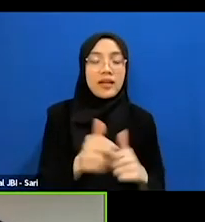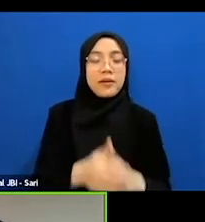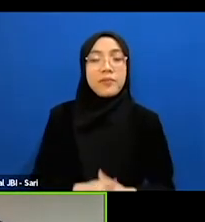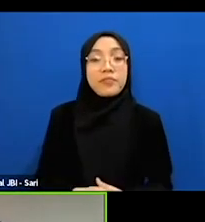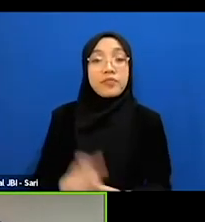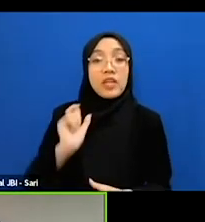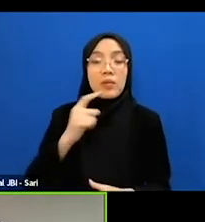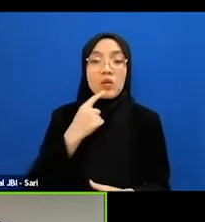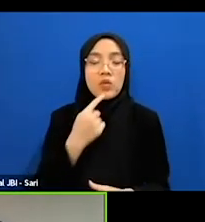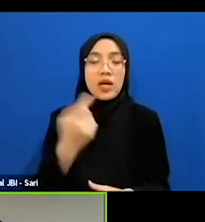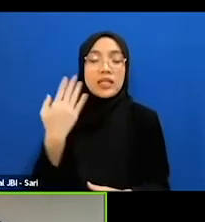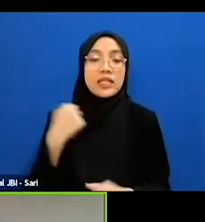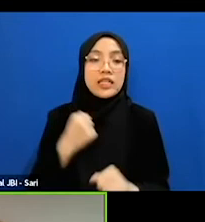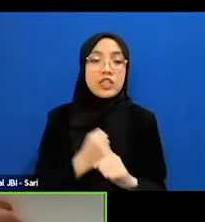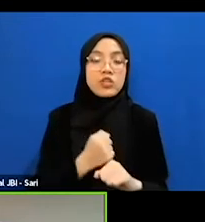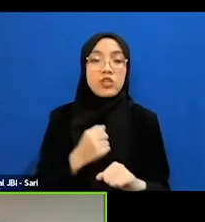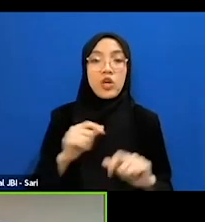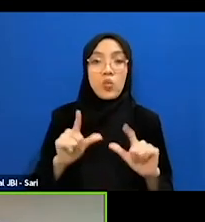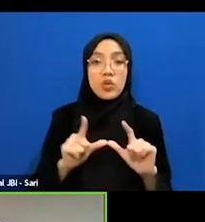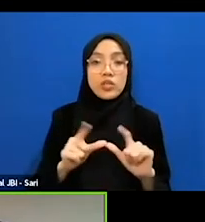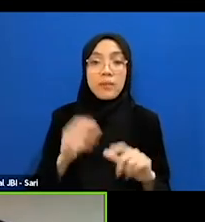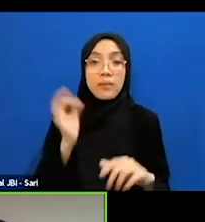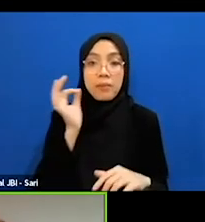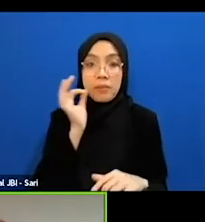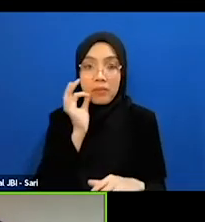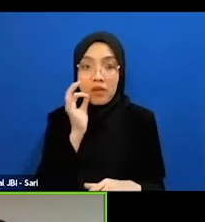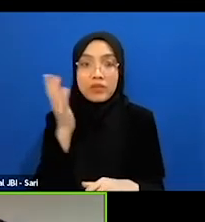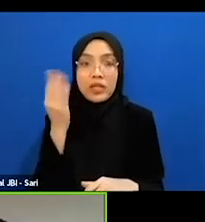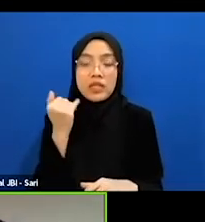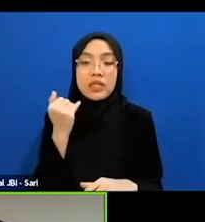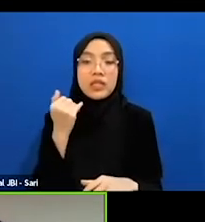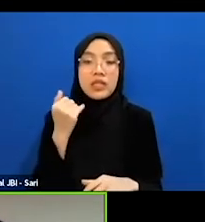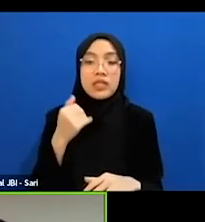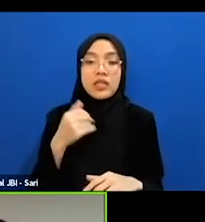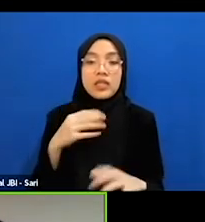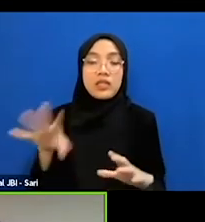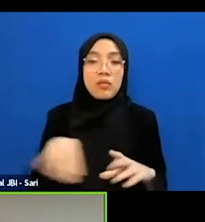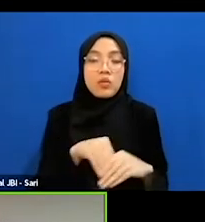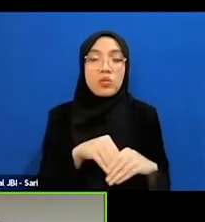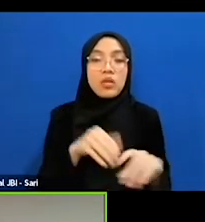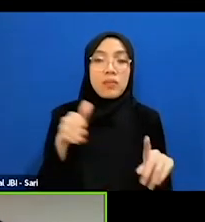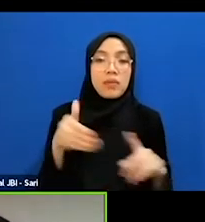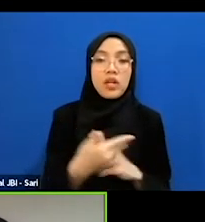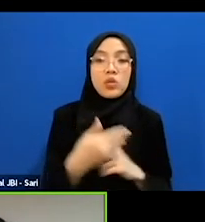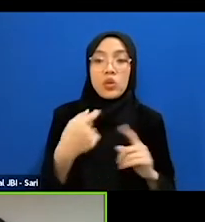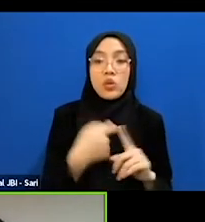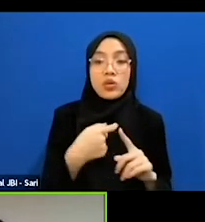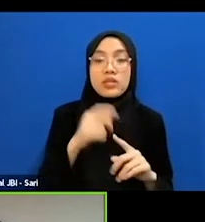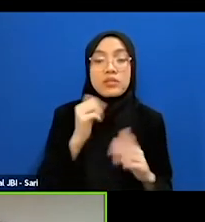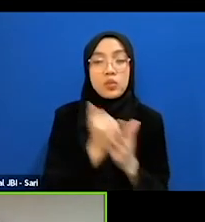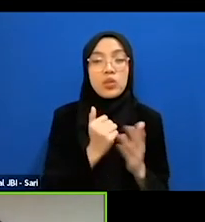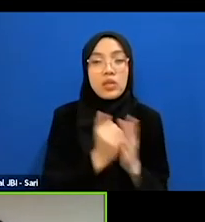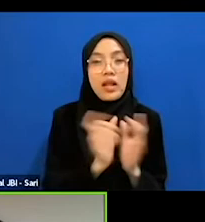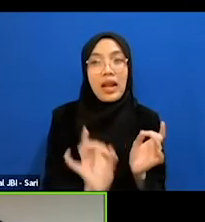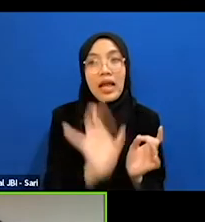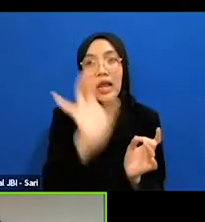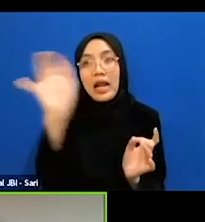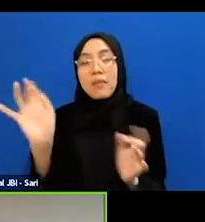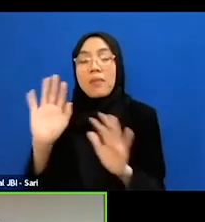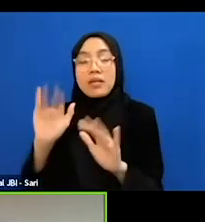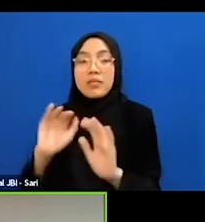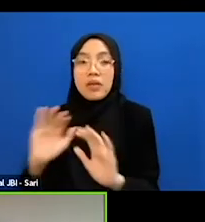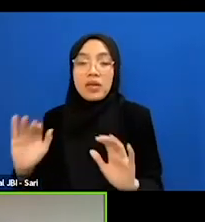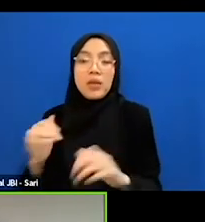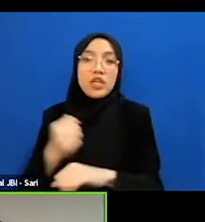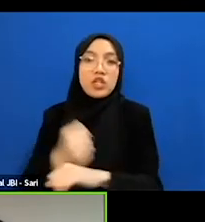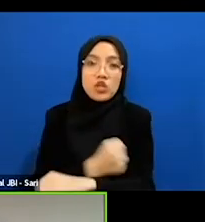soal great musik yang mohon maaf itu bagian saja dari Perlindungan Konsumen masih banyak konsumen Jasa Keuangan